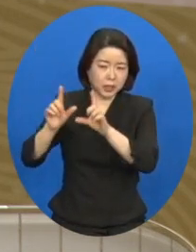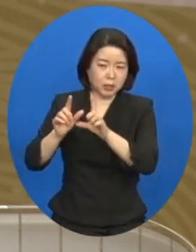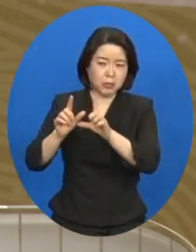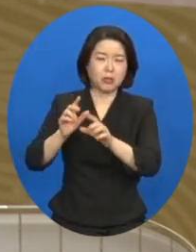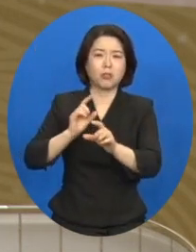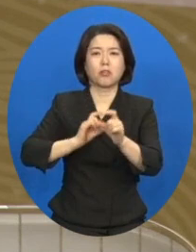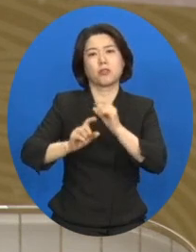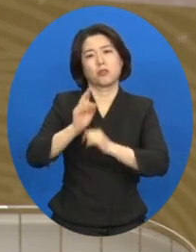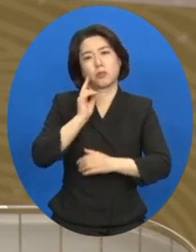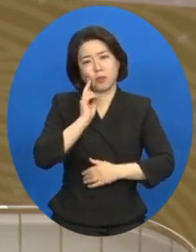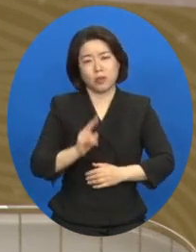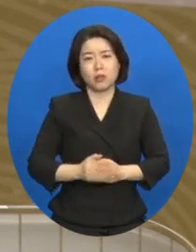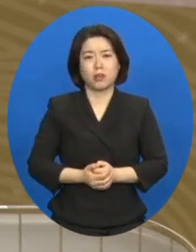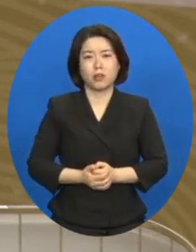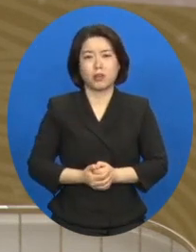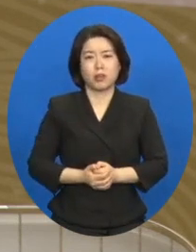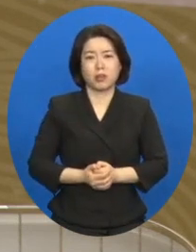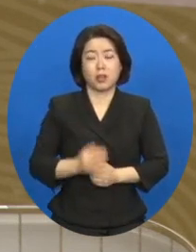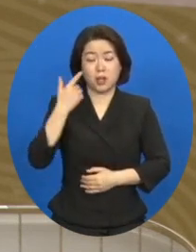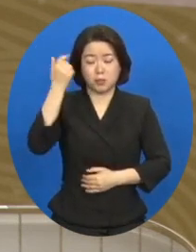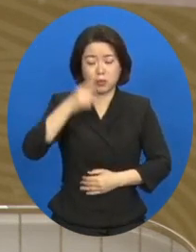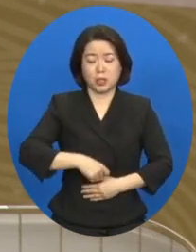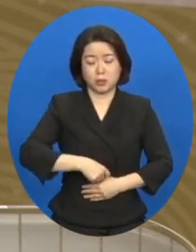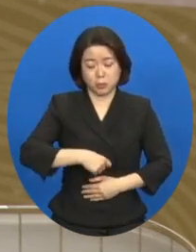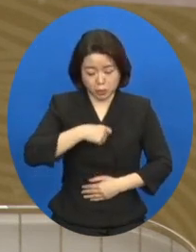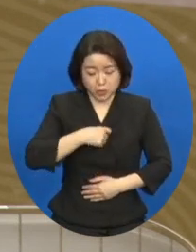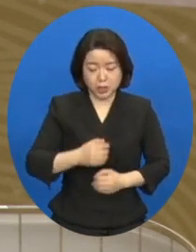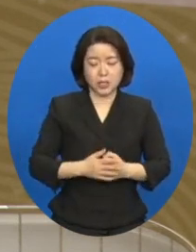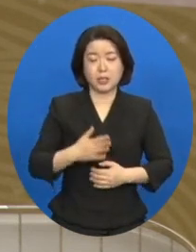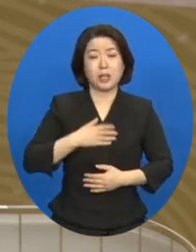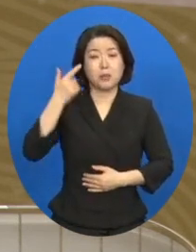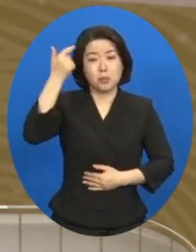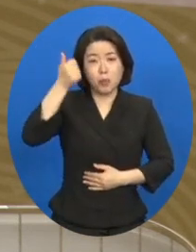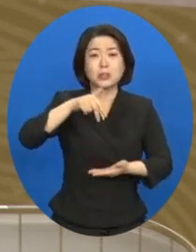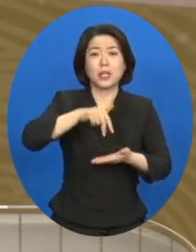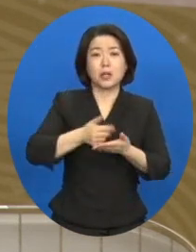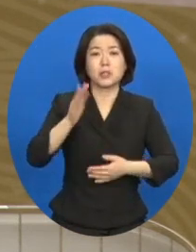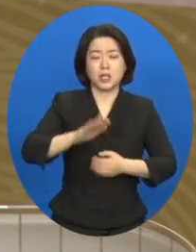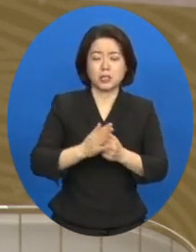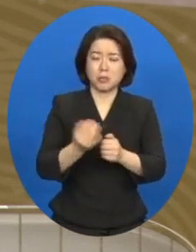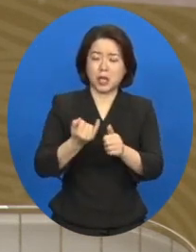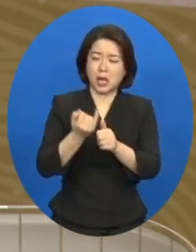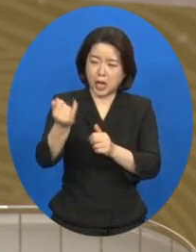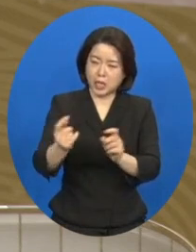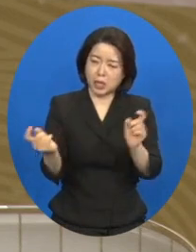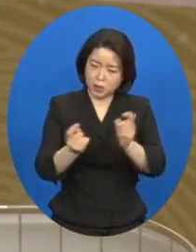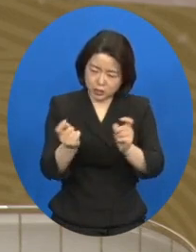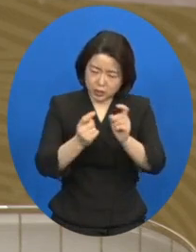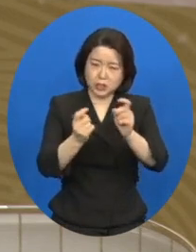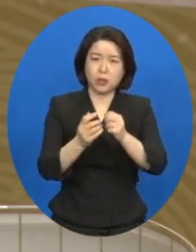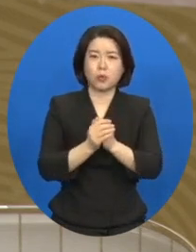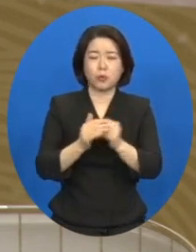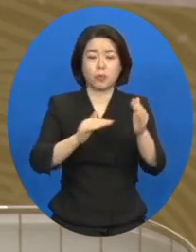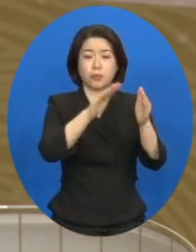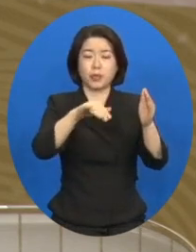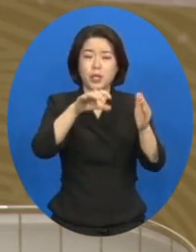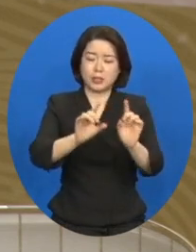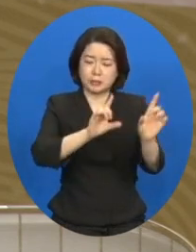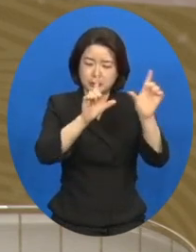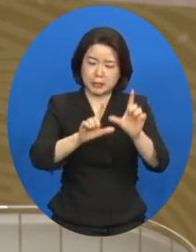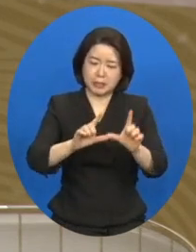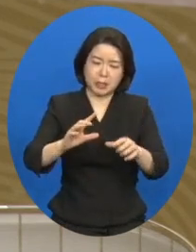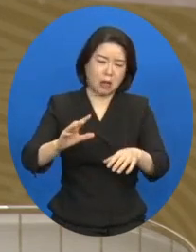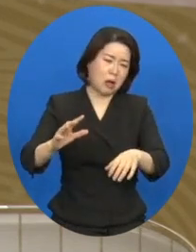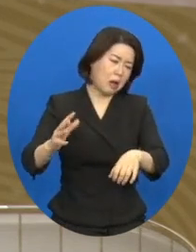끔찍합니다. 목사님 솔직히 목사지만 아내와 싸우고 가정생활은